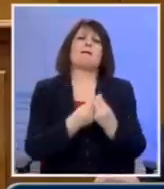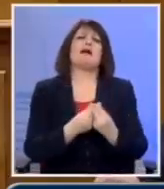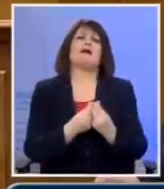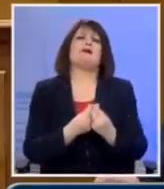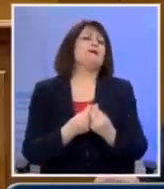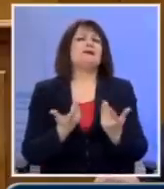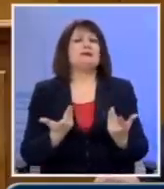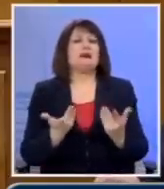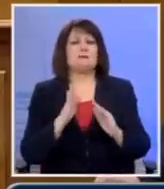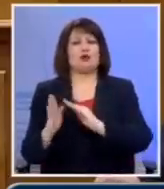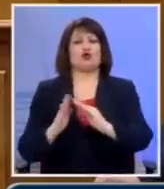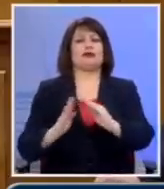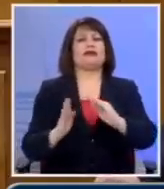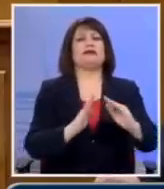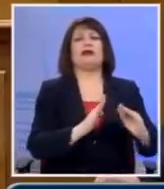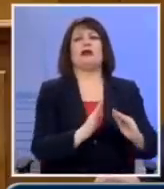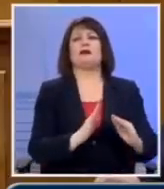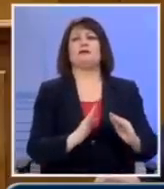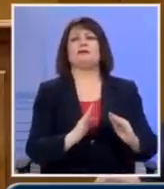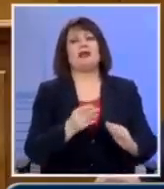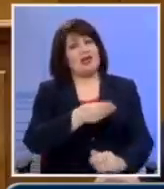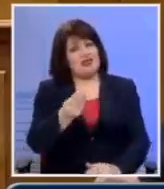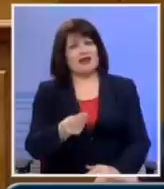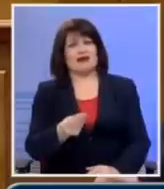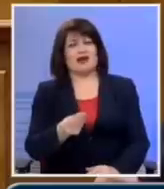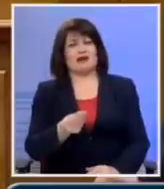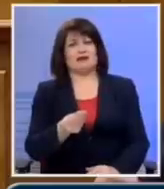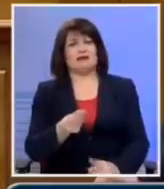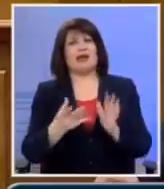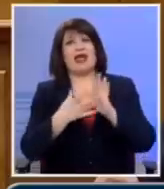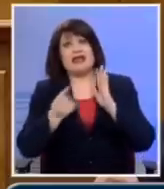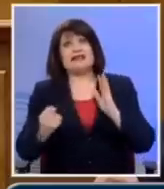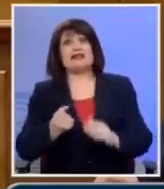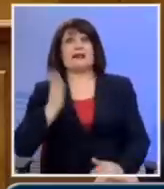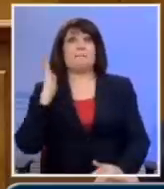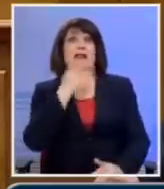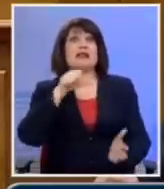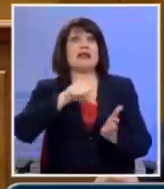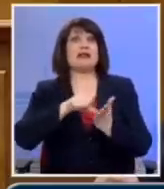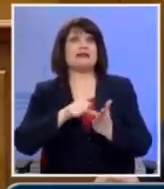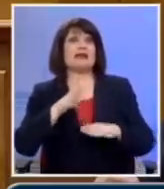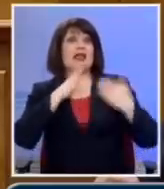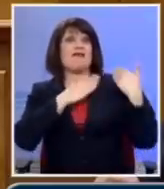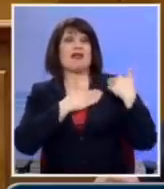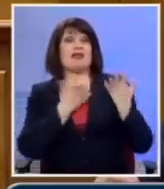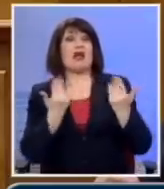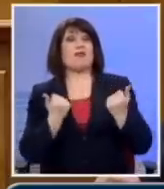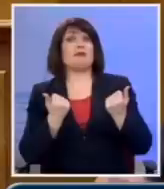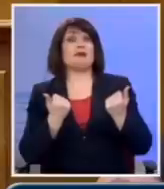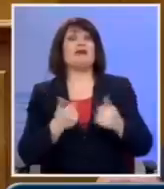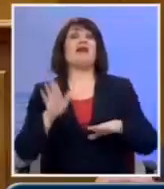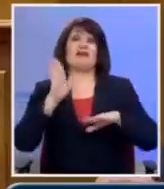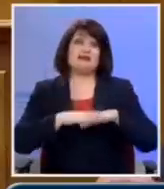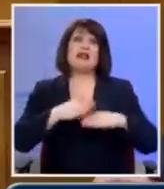αριστερά ασυλίες. Ασυλίες και εξαίρεση από τις ποινικές και αστικές ευθύνες όσων είχαν την ευθύνη